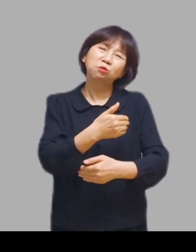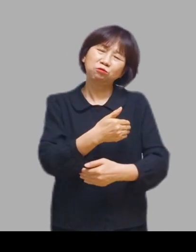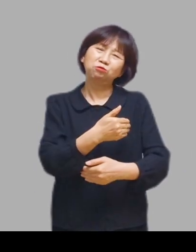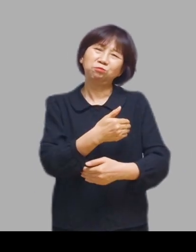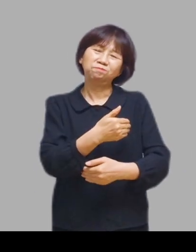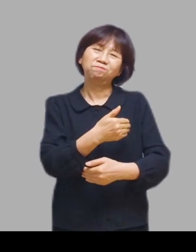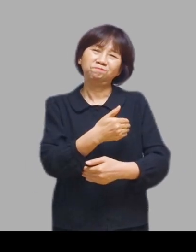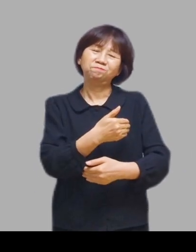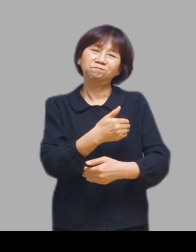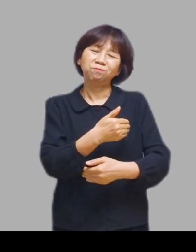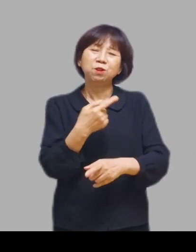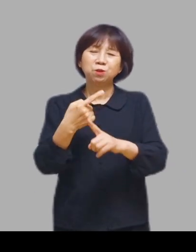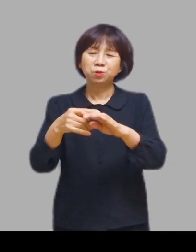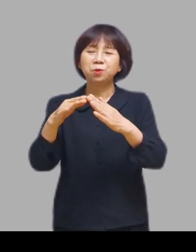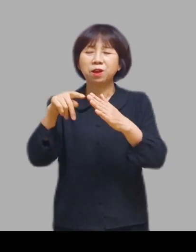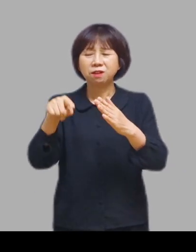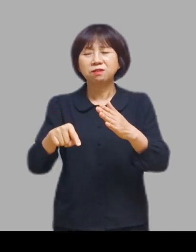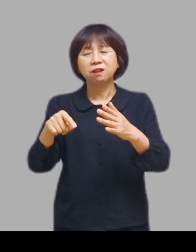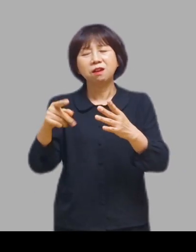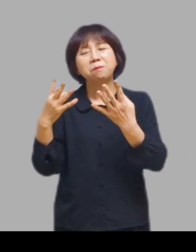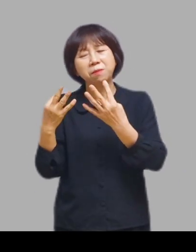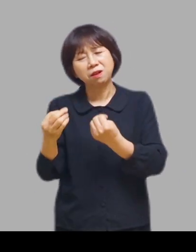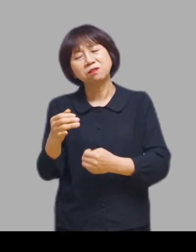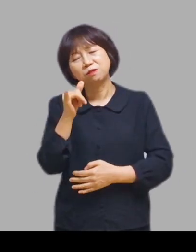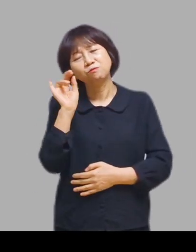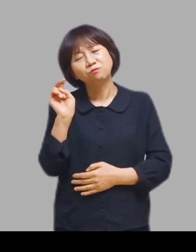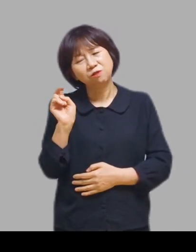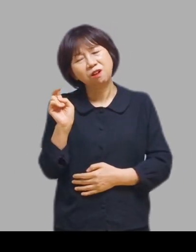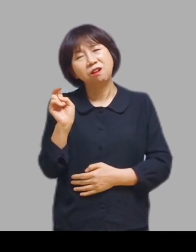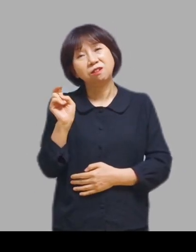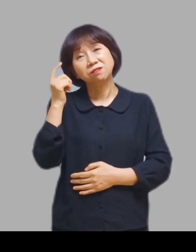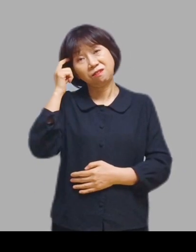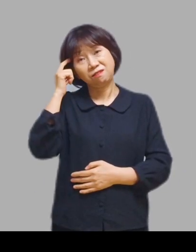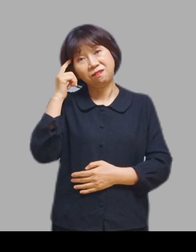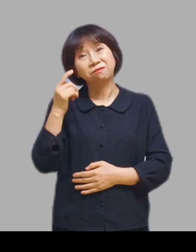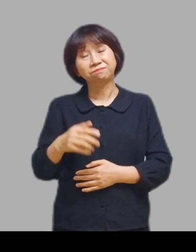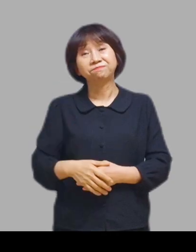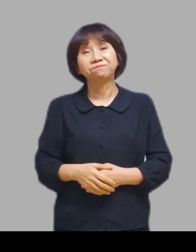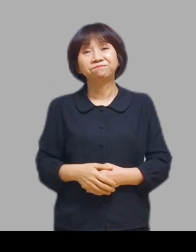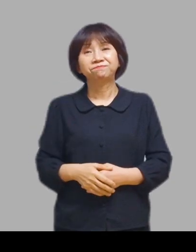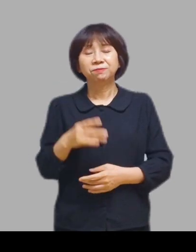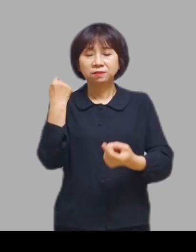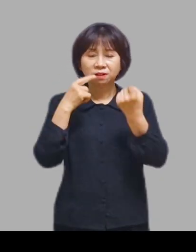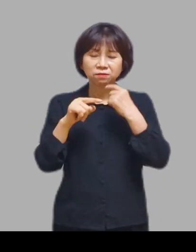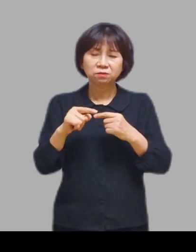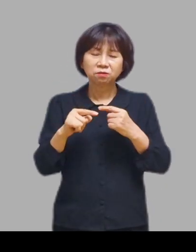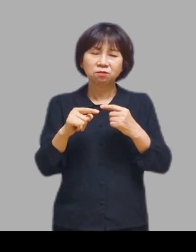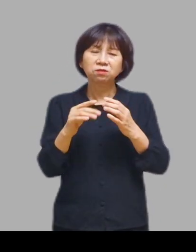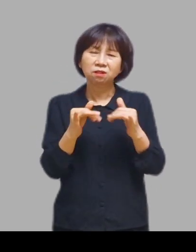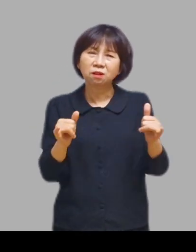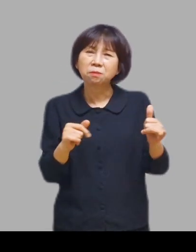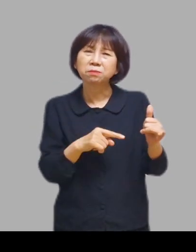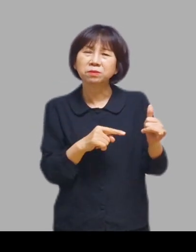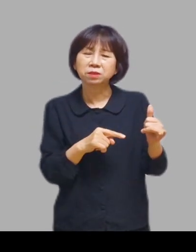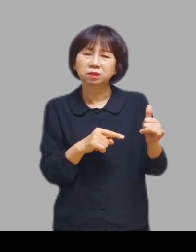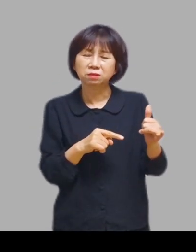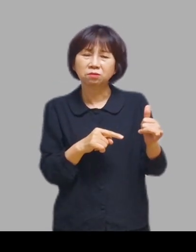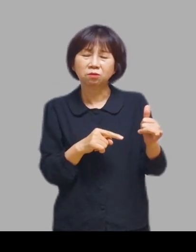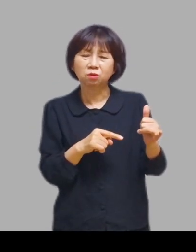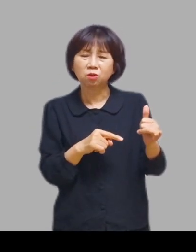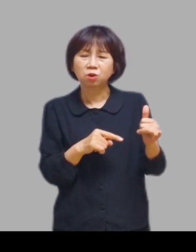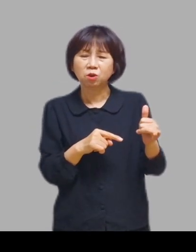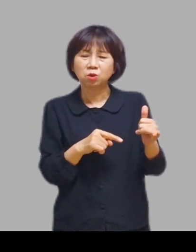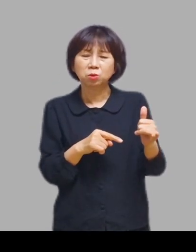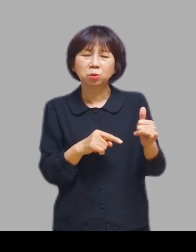사람이 이 교회 안에 있구나, 그렇게 생각하겠죠. 상처 입은 사람이 다른 상처 입은